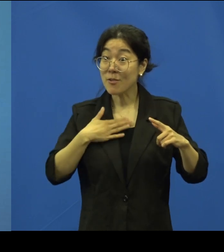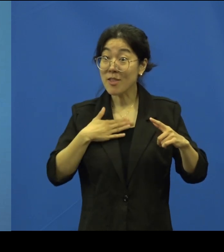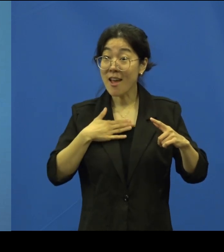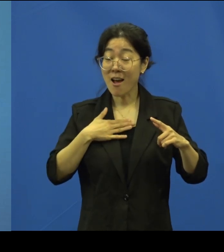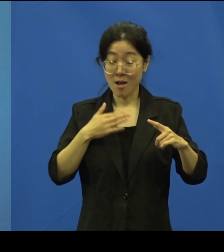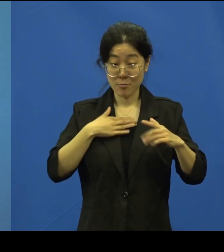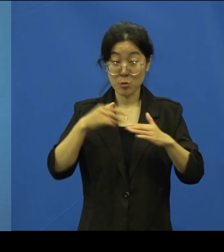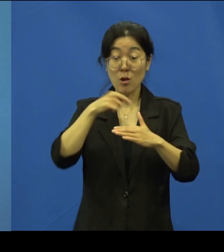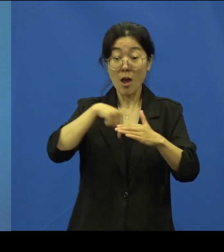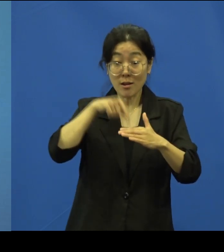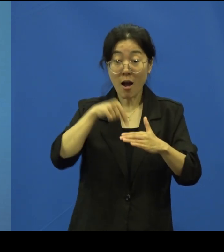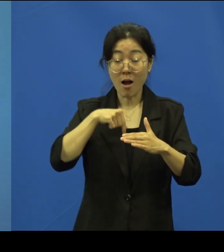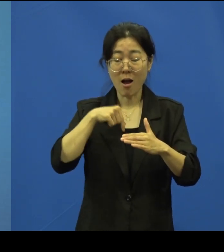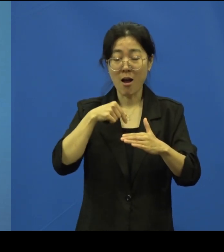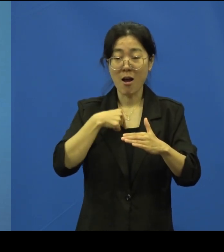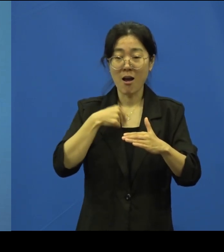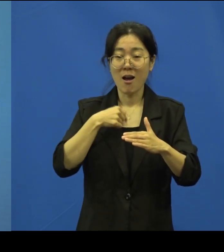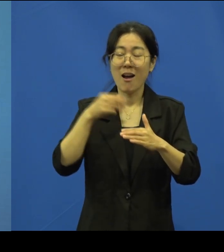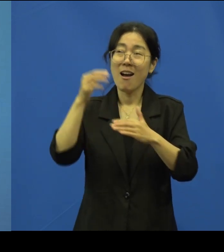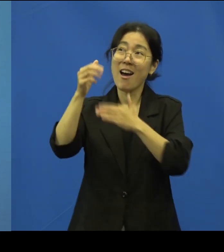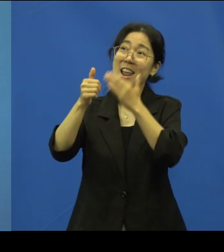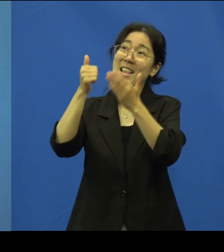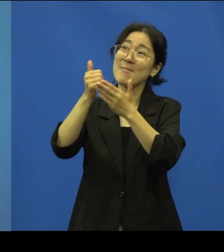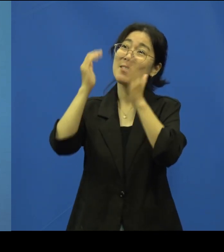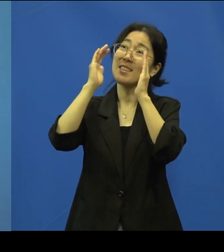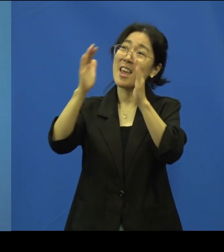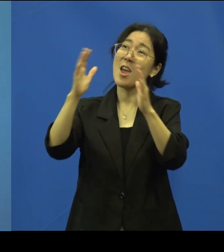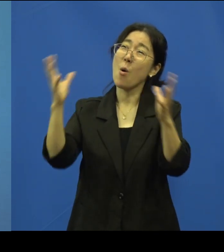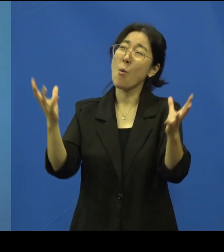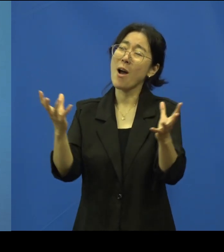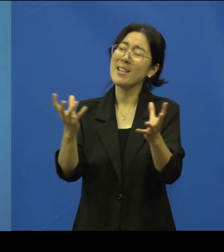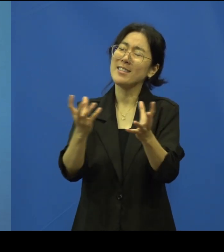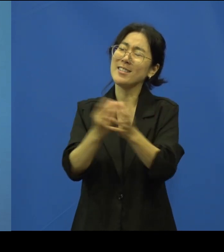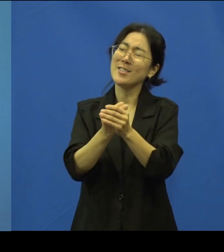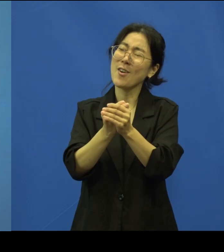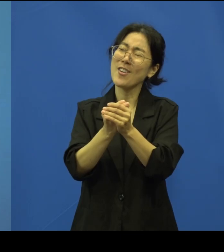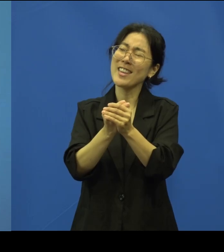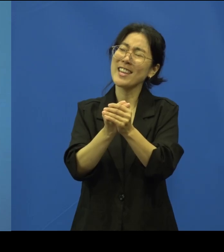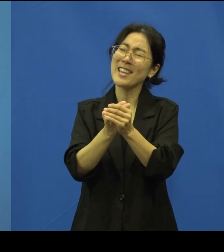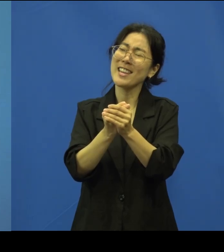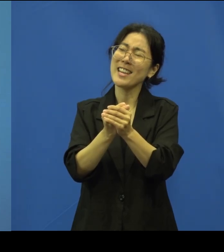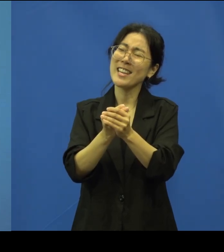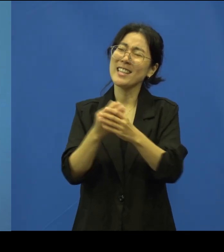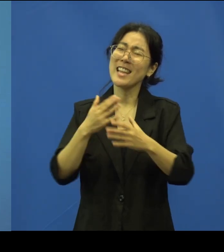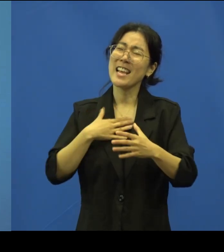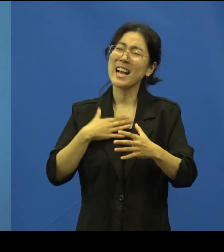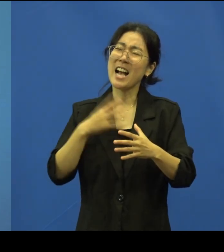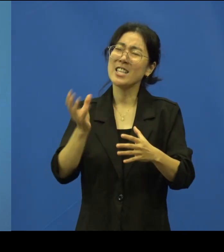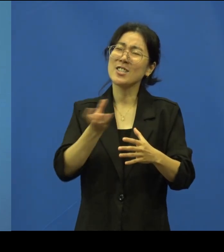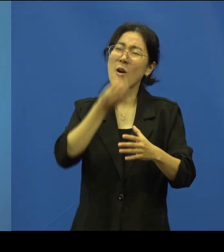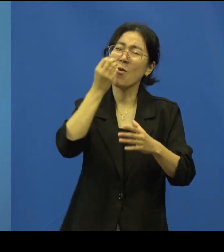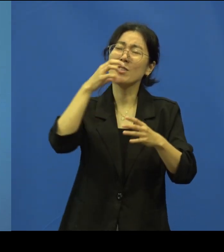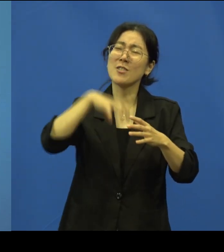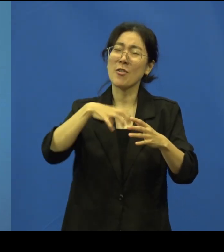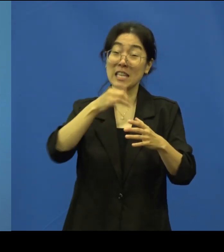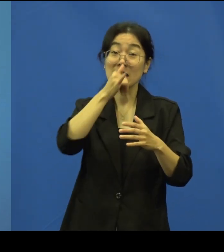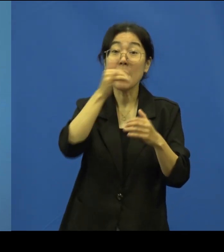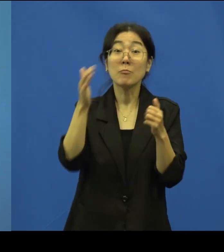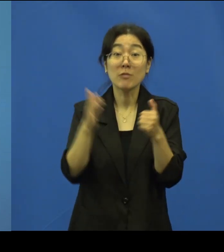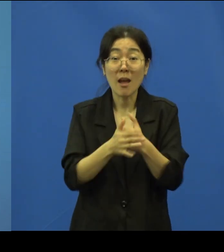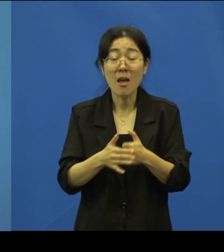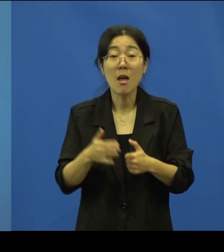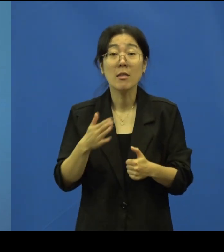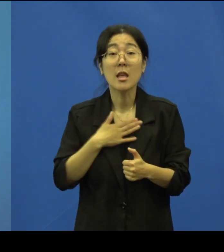이 예수를 믿는 우리들이 하나님께 온전히 나아가는 이 성전이에요. 그렇기 때문에 여러분, 우리가